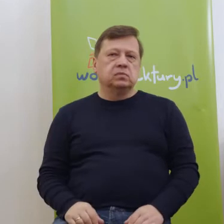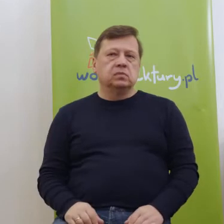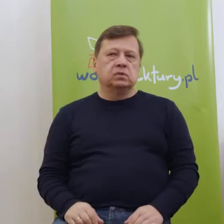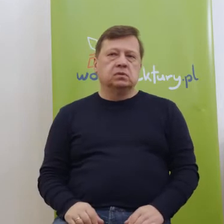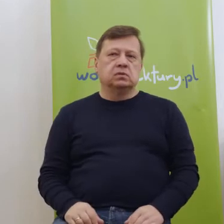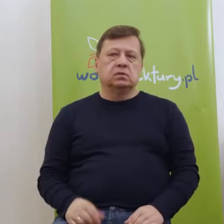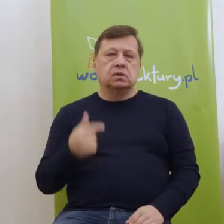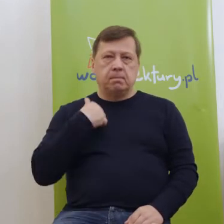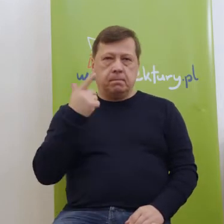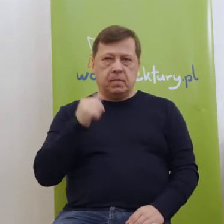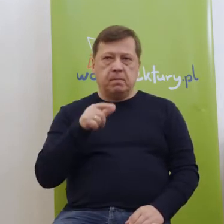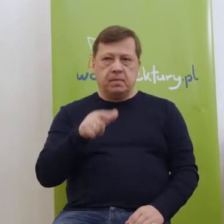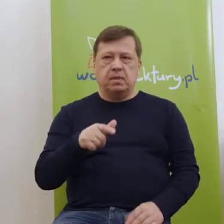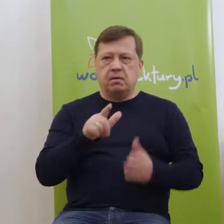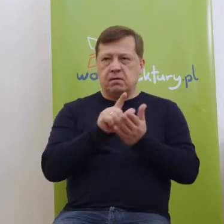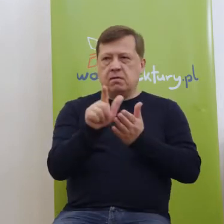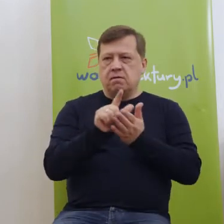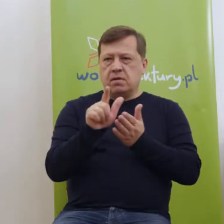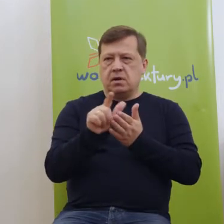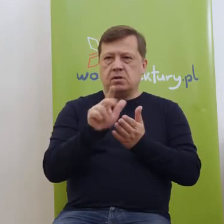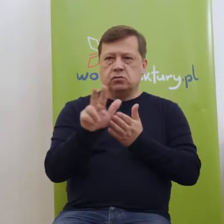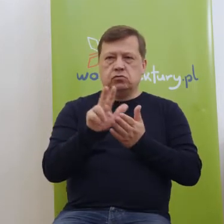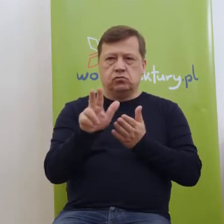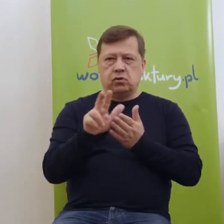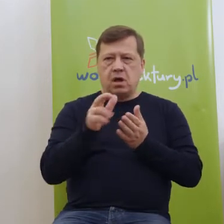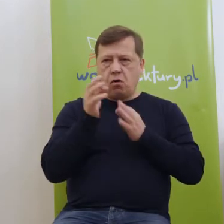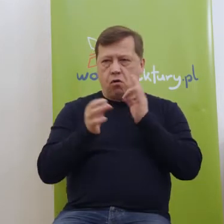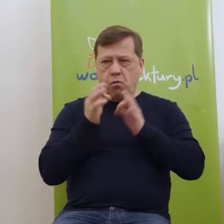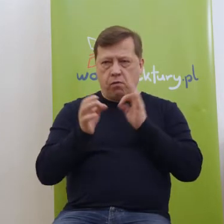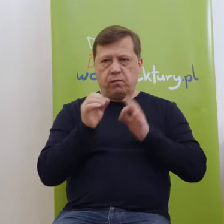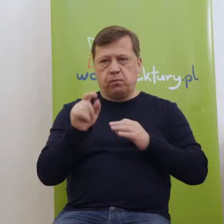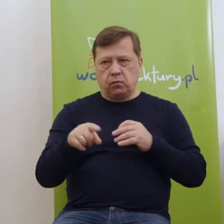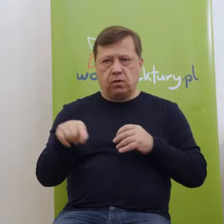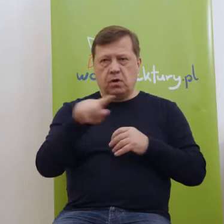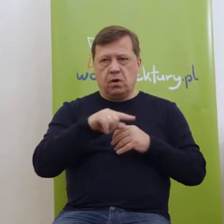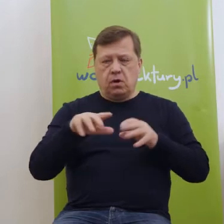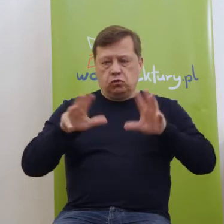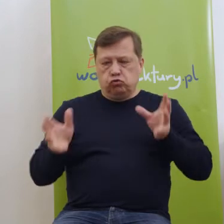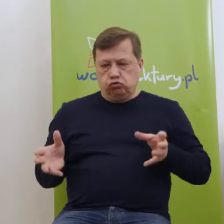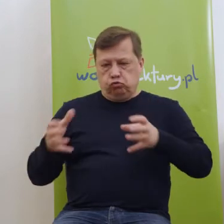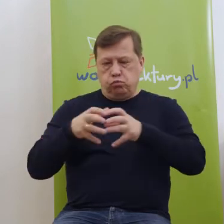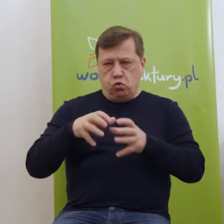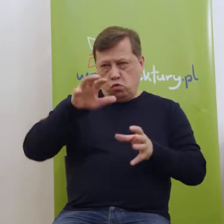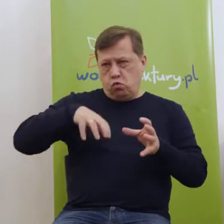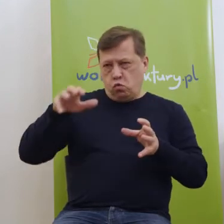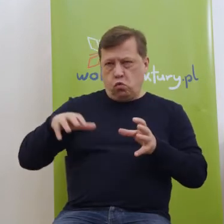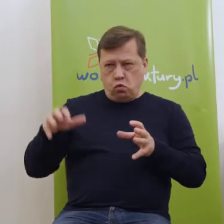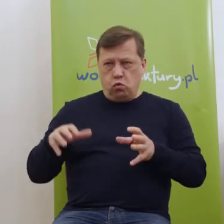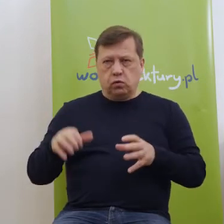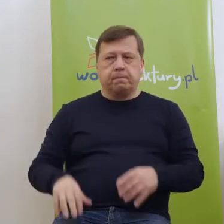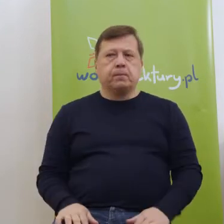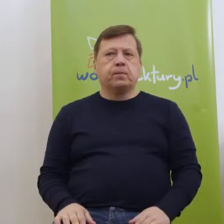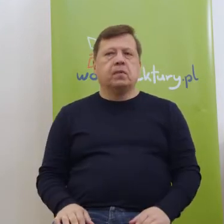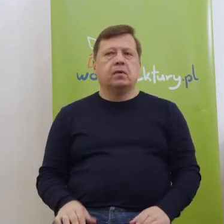Kilkanaście, z tego co pamiętam, to 12 lub 13 moich opowiadań też się ukazało w takim zbiorze wydanym przez wydawnictwo Znak